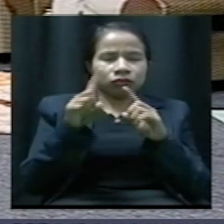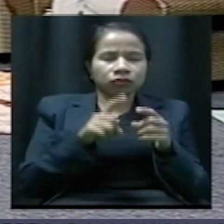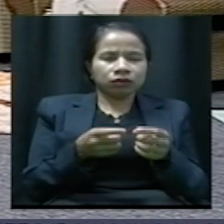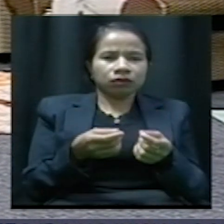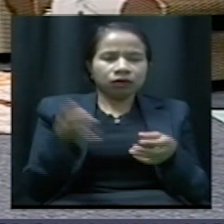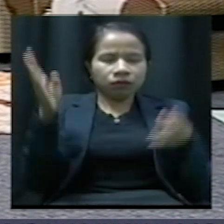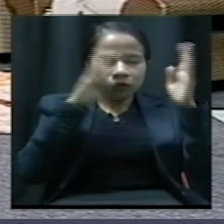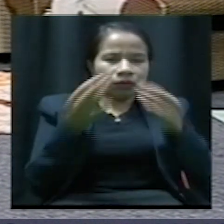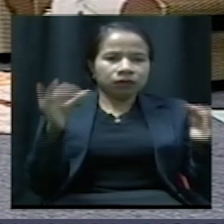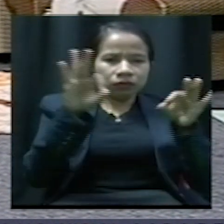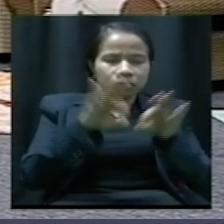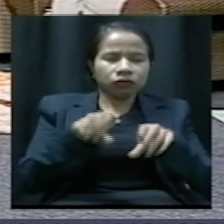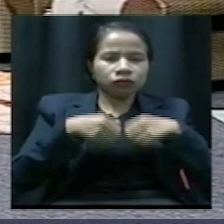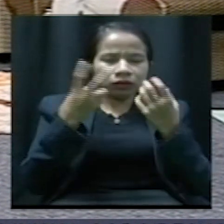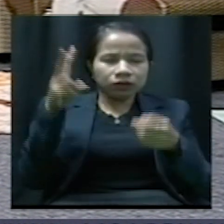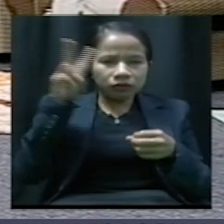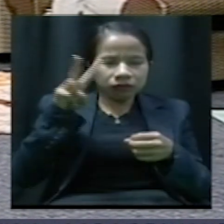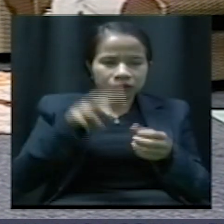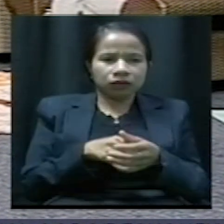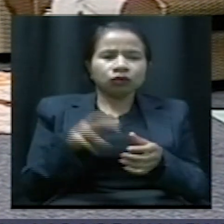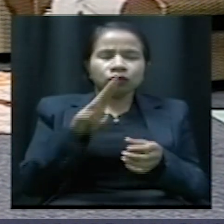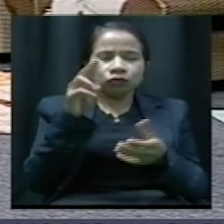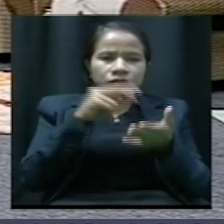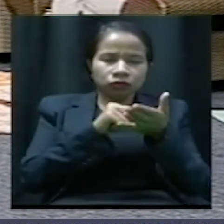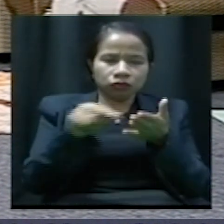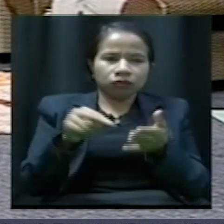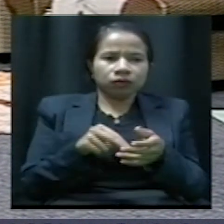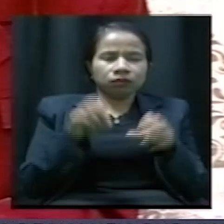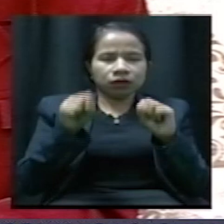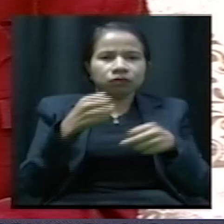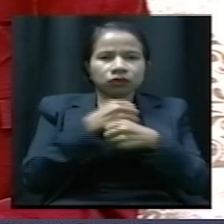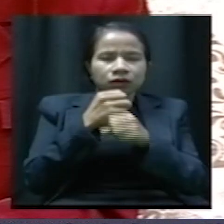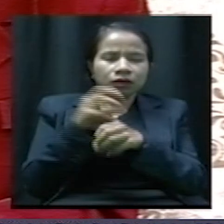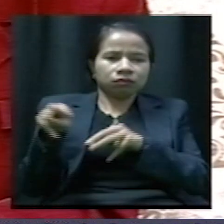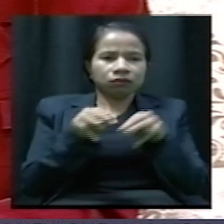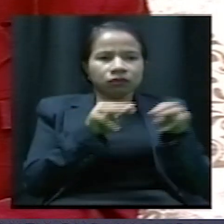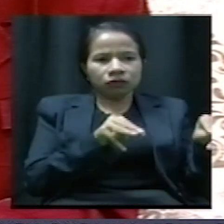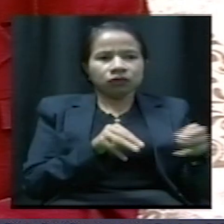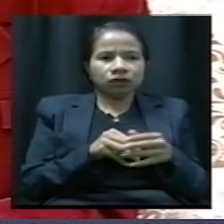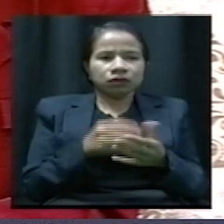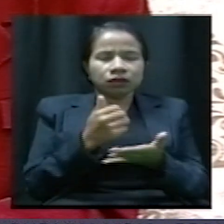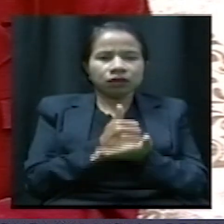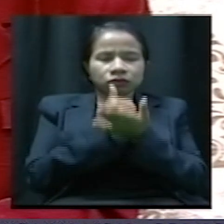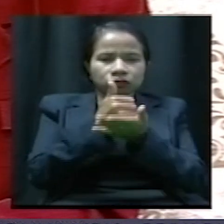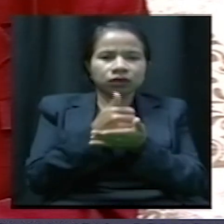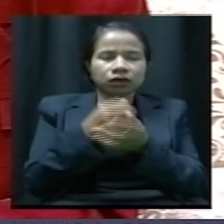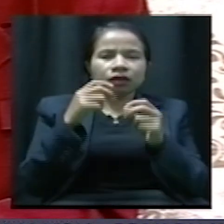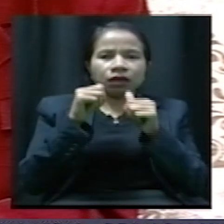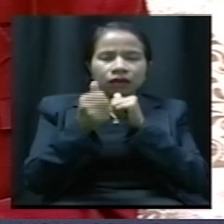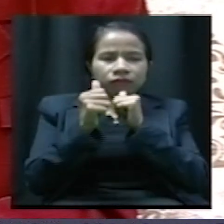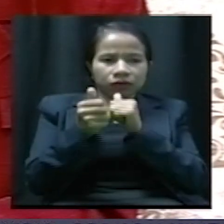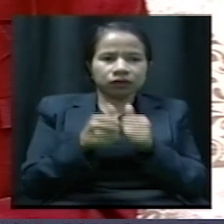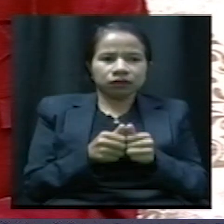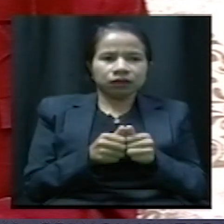importante balun kona ba uinsa pesquisa no usa evidência no número bele mos hal mudança iha bele mos ajuda advokasi adalah